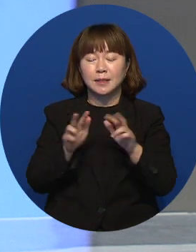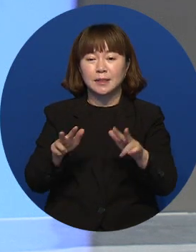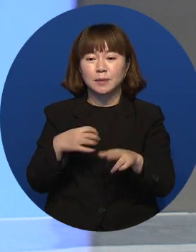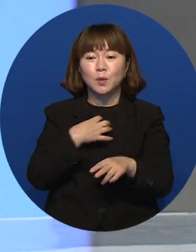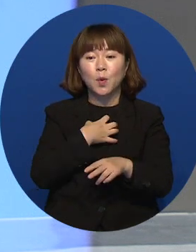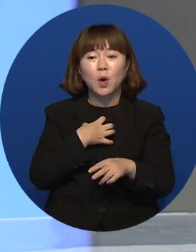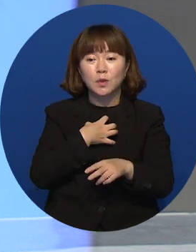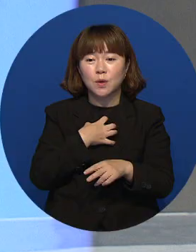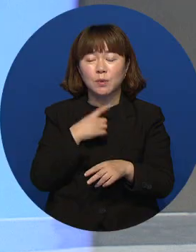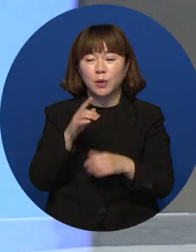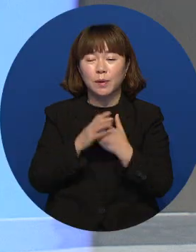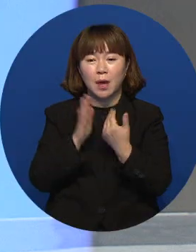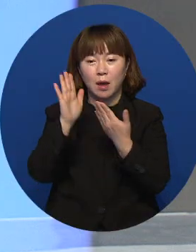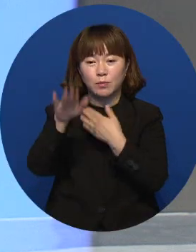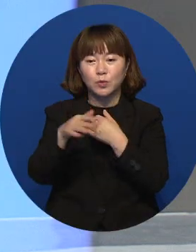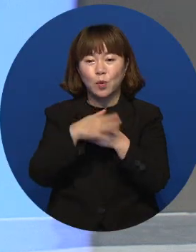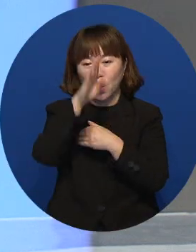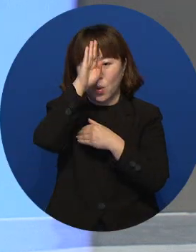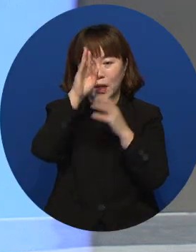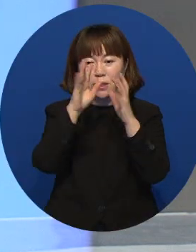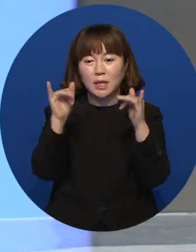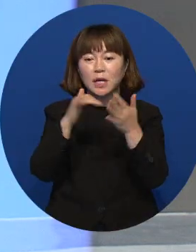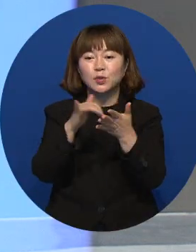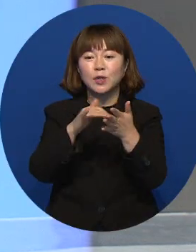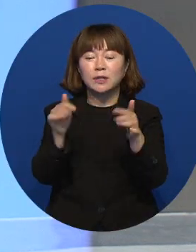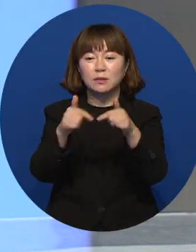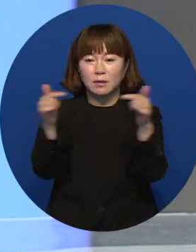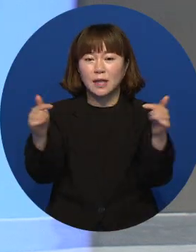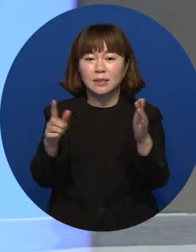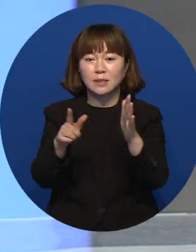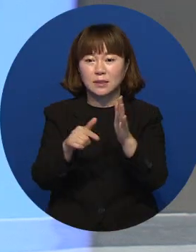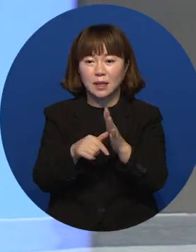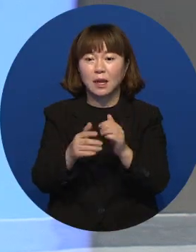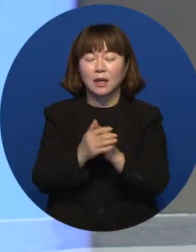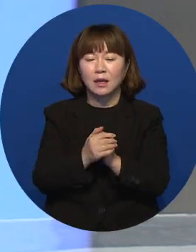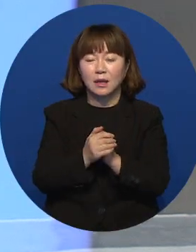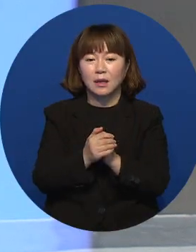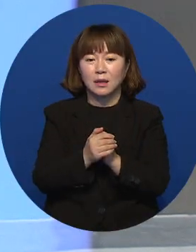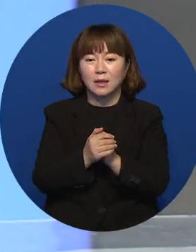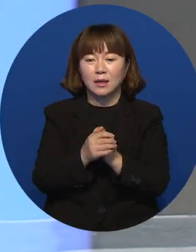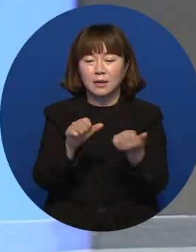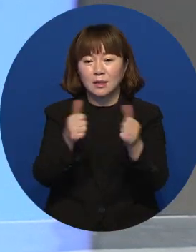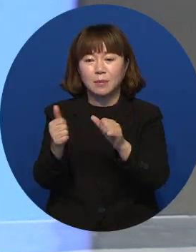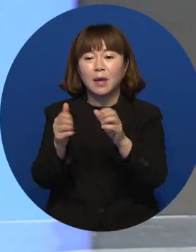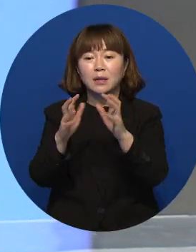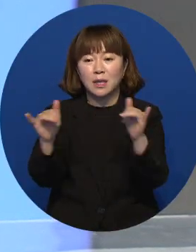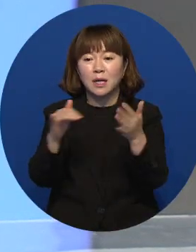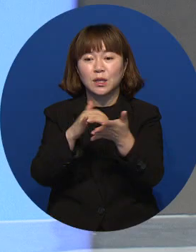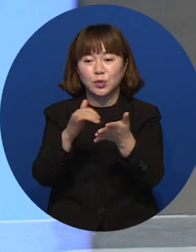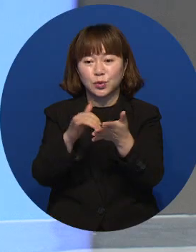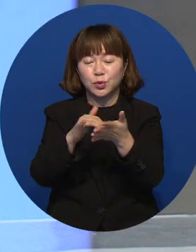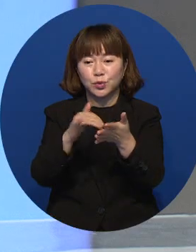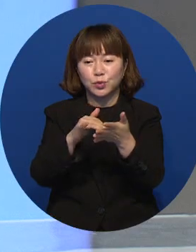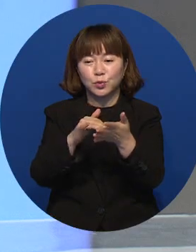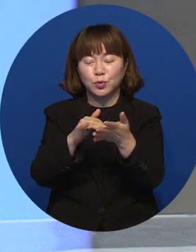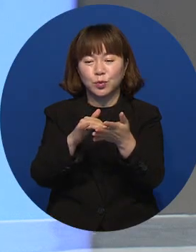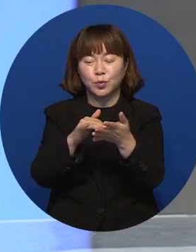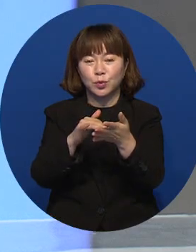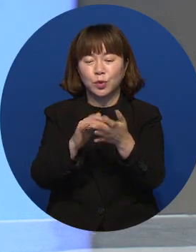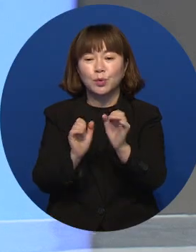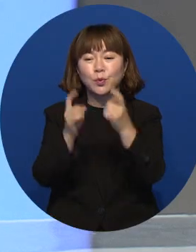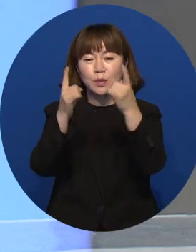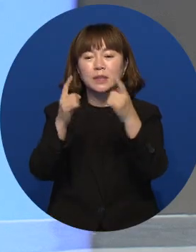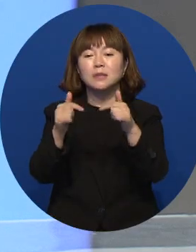환자 수가 늘어나면 늘어나면서 사망 줘 쓰고 그 으 늘어나는 추세가 될 되기